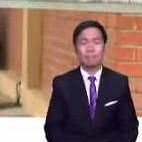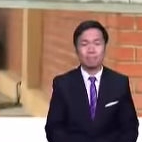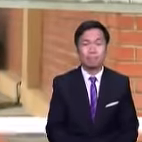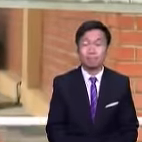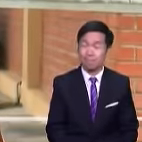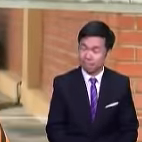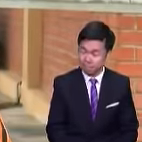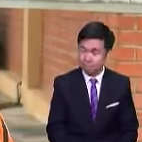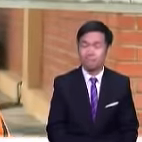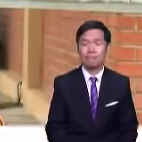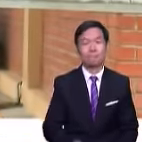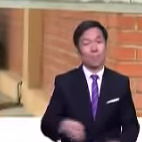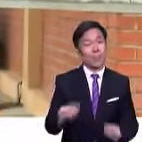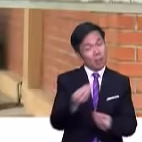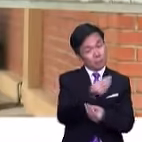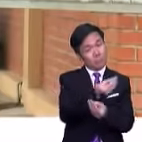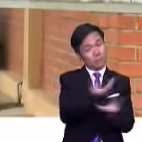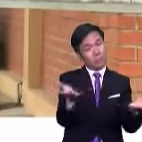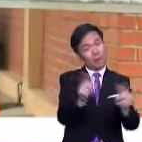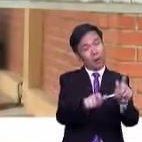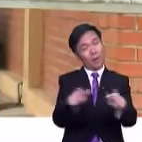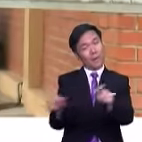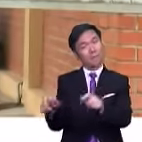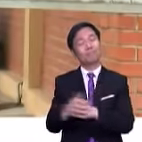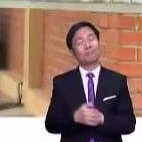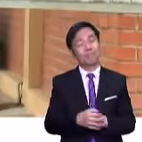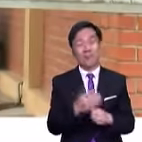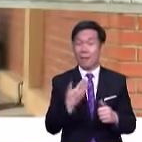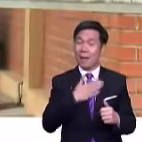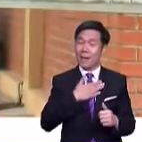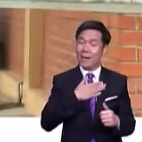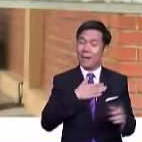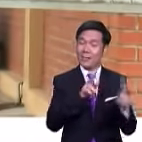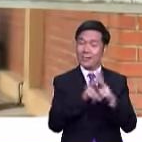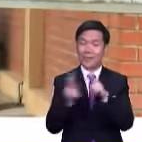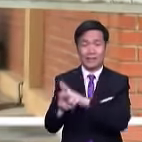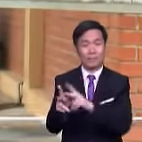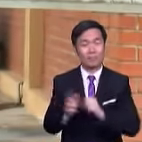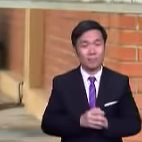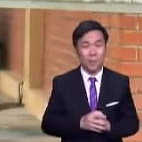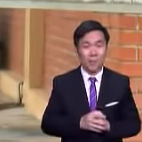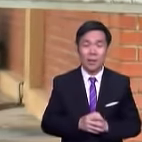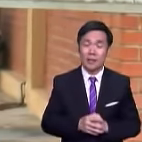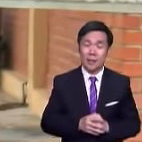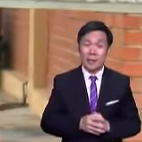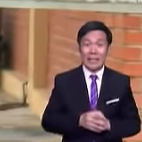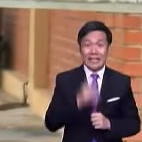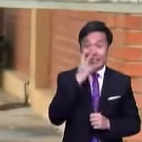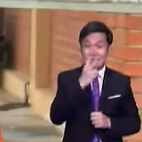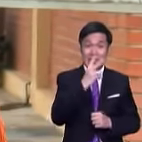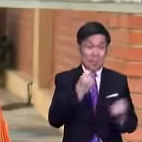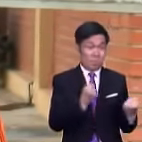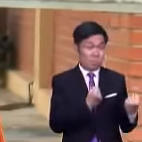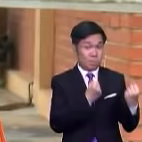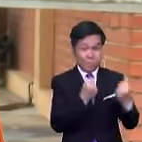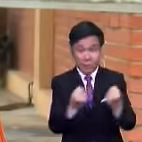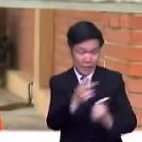bagi nak bagi tahu kepada anak-anak buah kita. Yang setengah tu dia bila klinik datang, dia orang